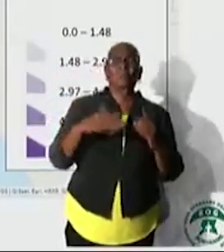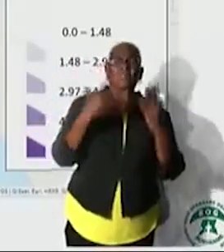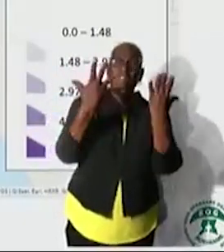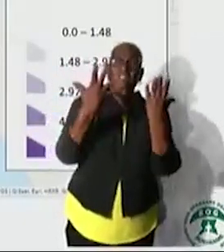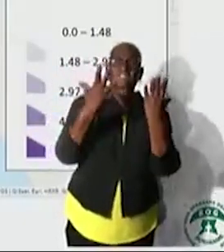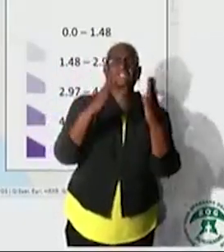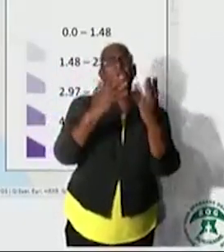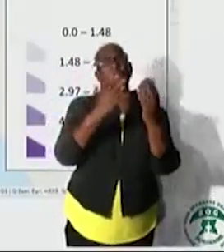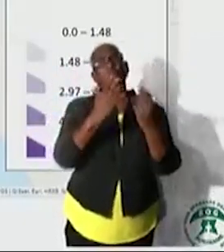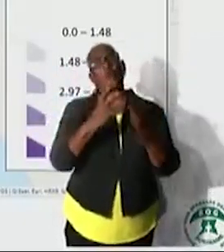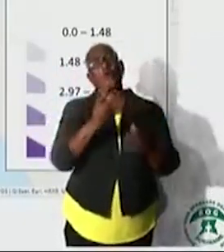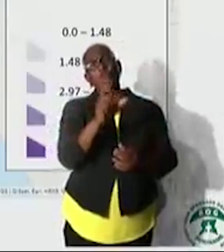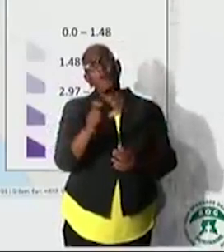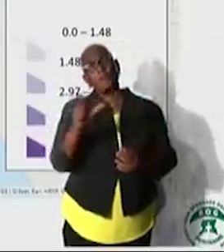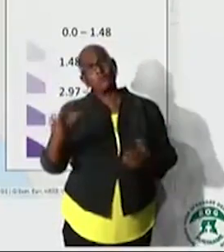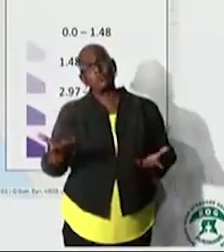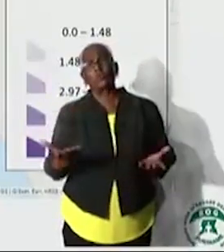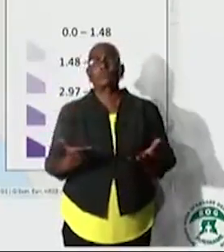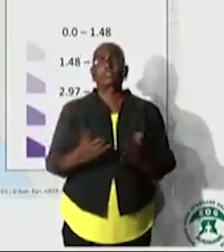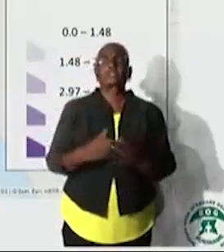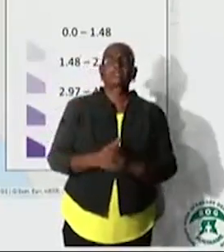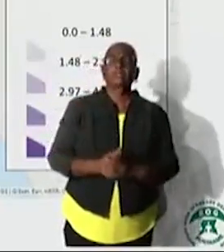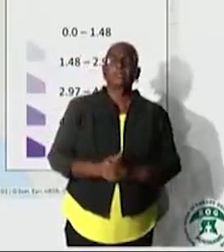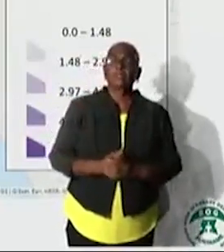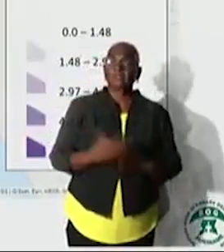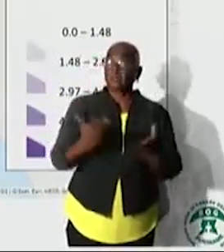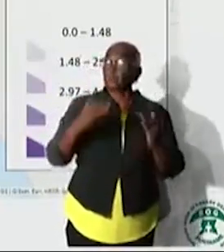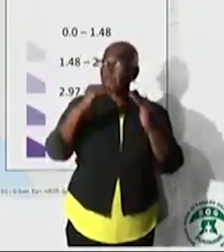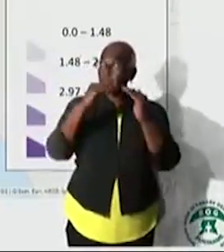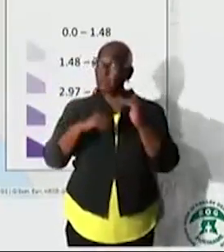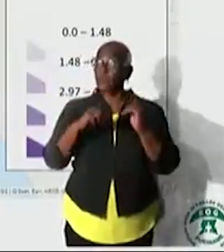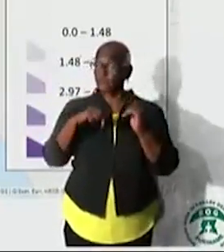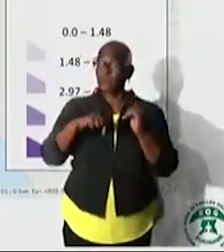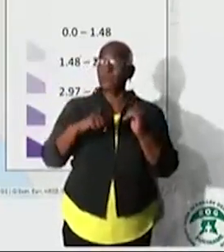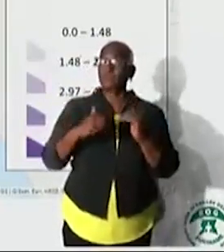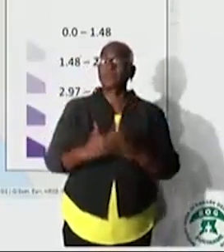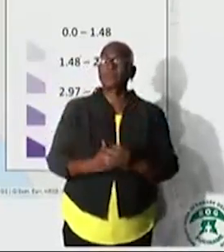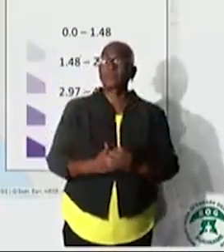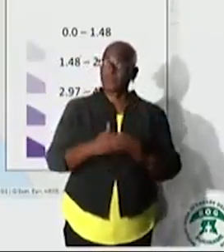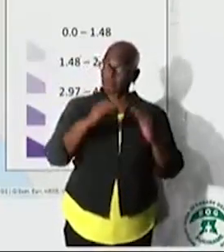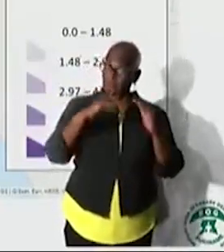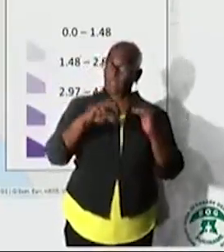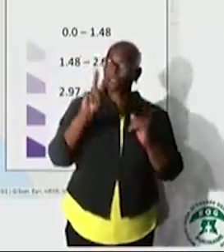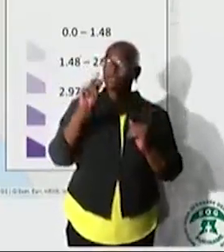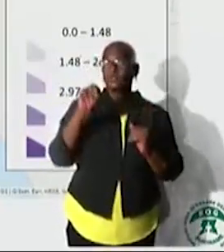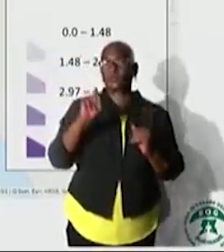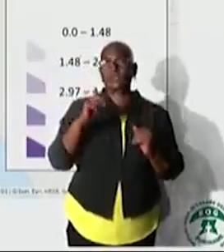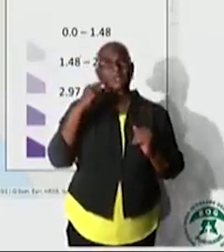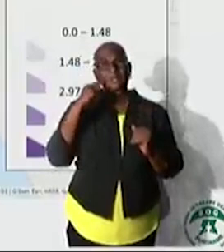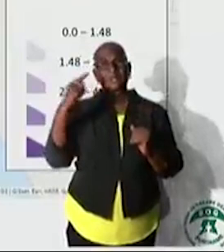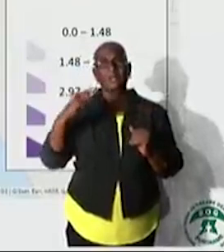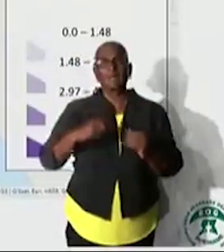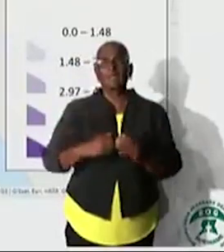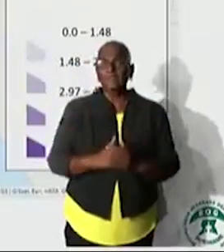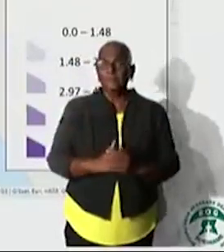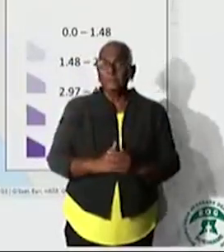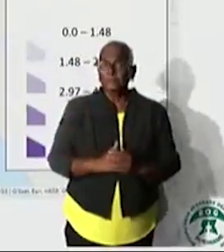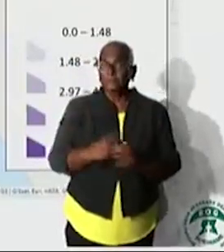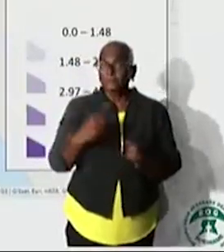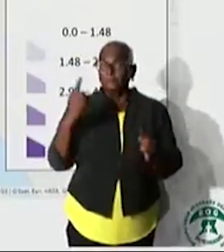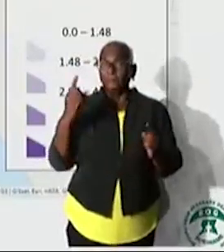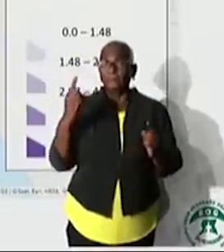cases te maken. Een donkere plek hier, omdat we minder cases hebben, we hebben minder dan 20 cases per dag, dan zie je dat die